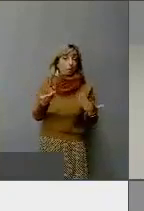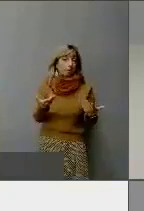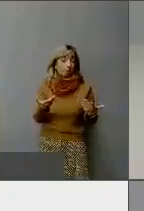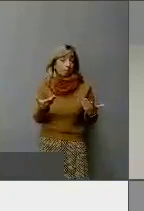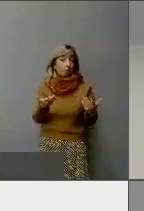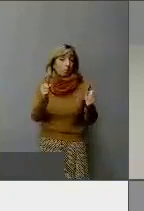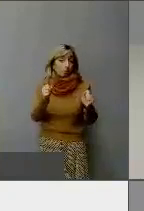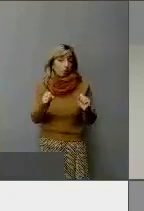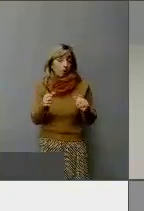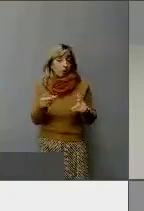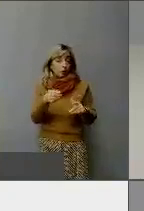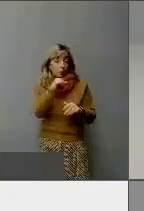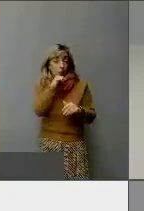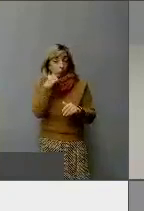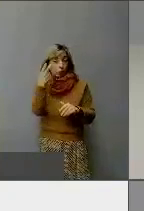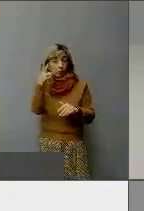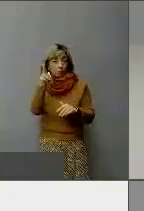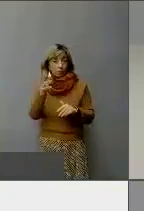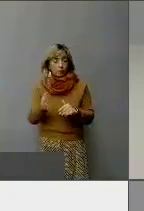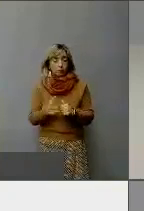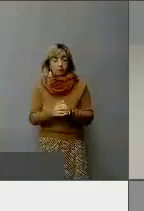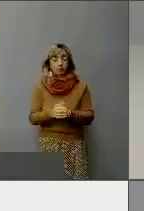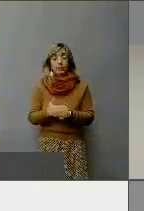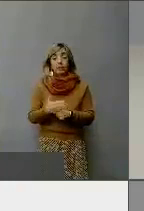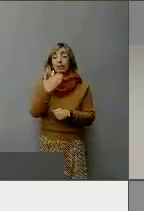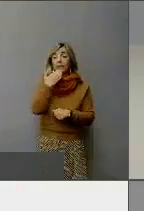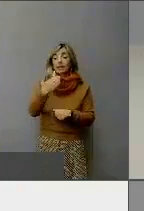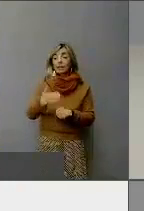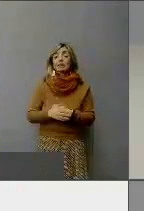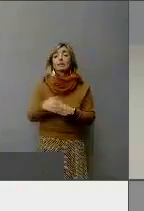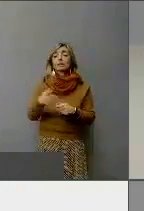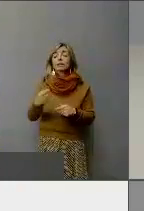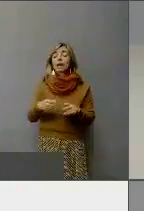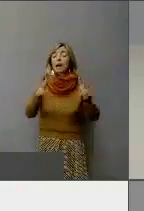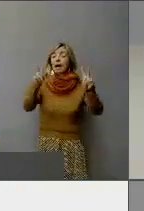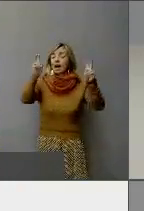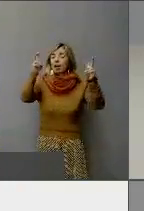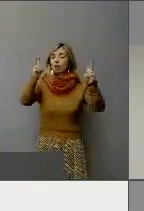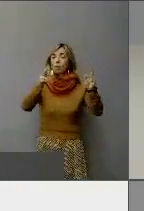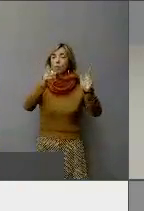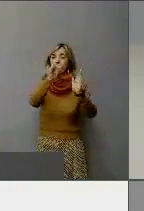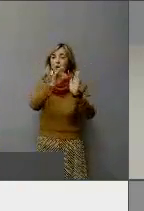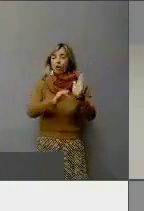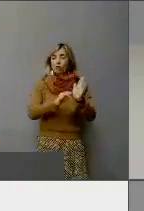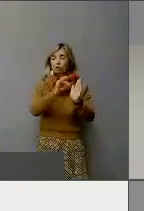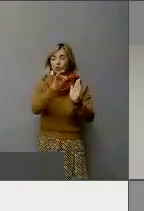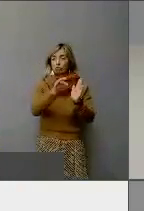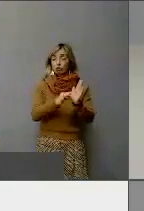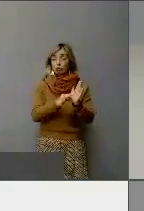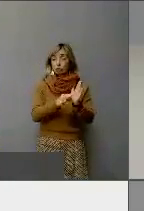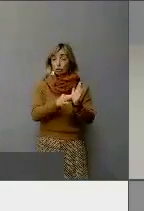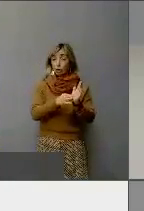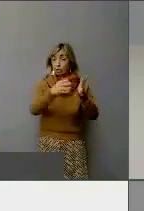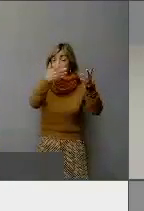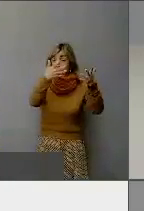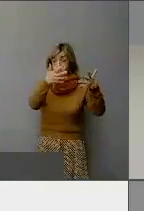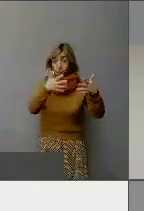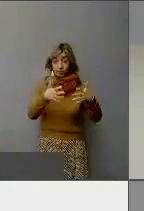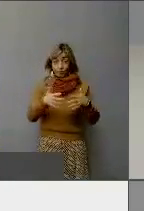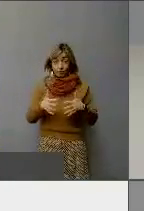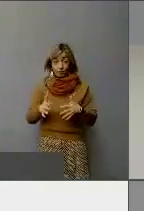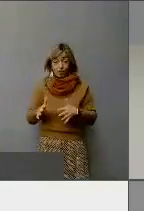utile grazie grazie a lei abbiamo esaurito tutti gli argomenti posti all'ordine del giorno